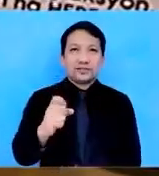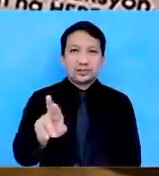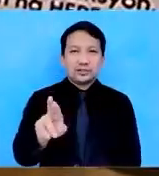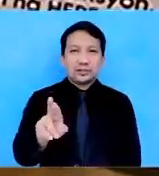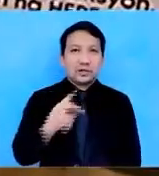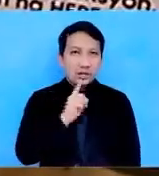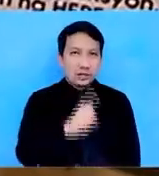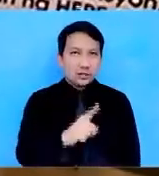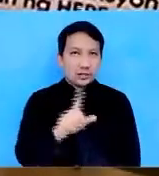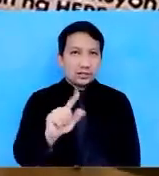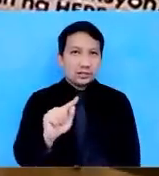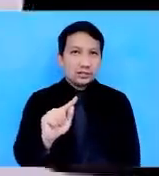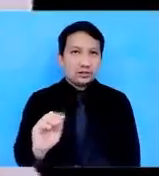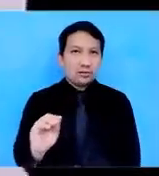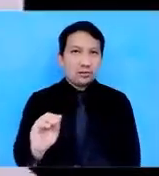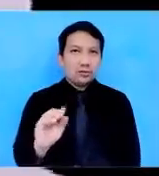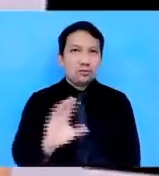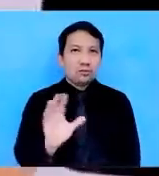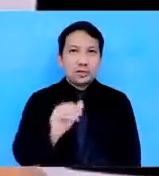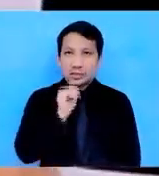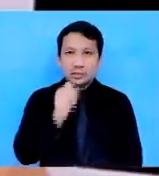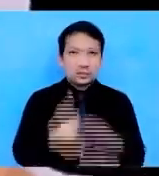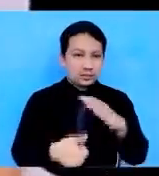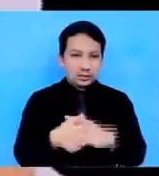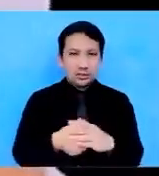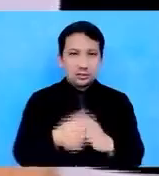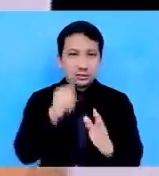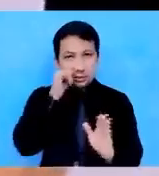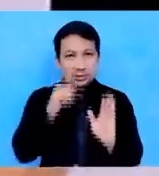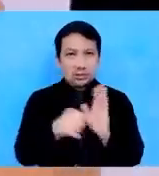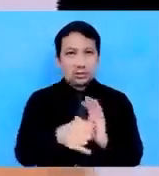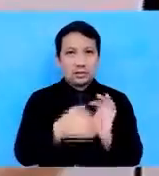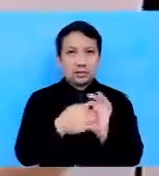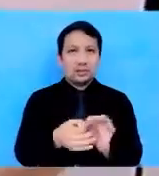naman ng LTO na hindi nila ilalabas ang pagkakakilanlan